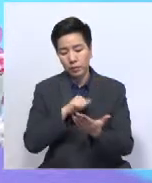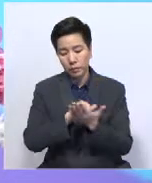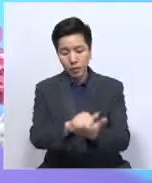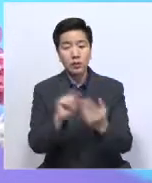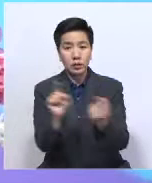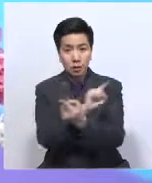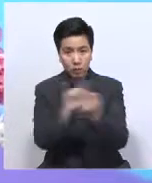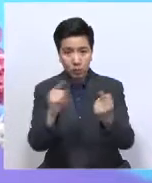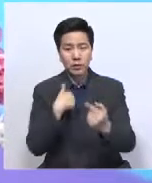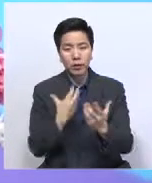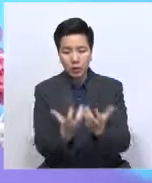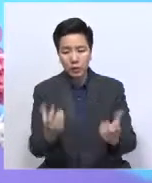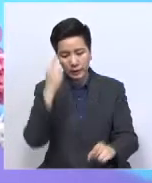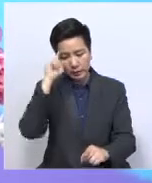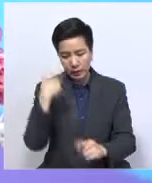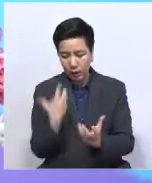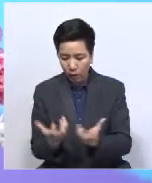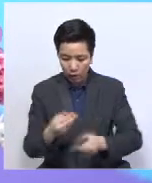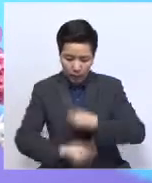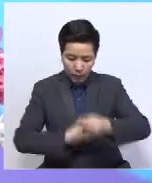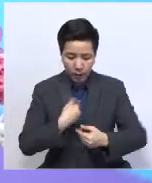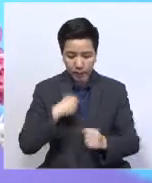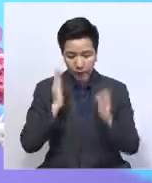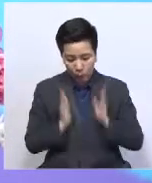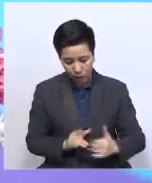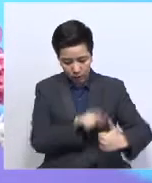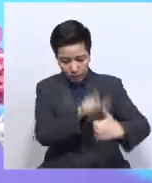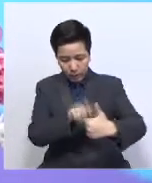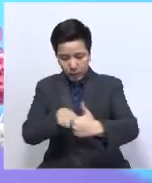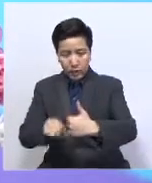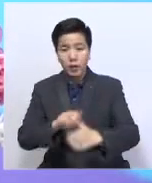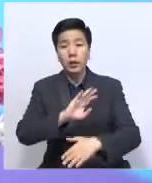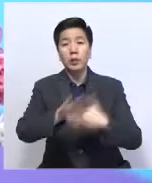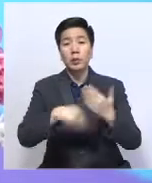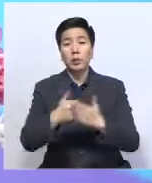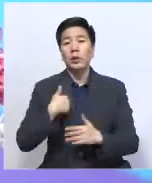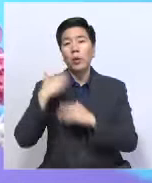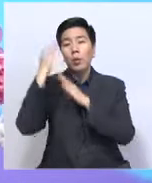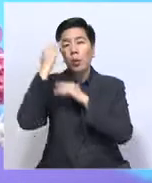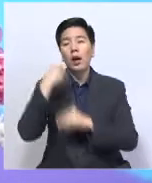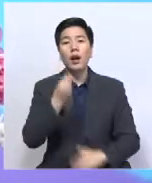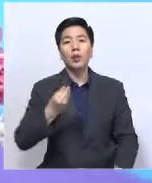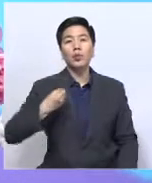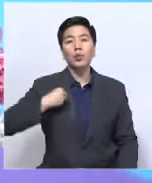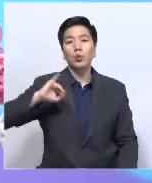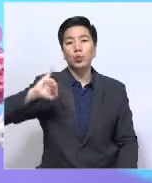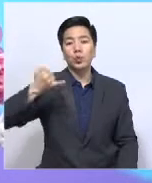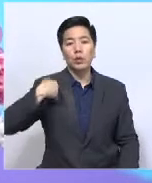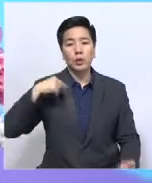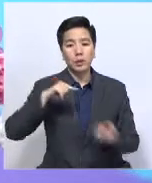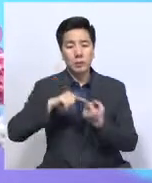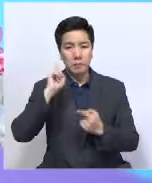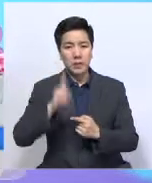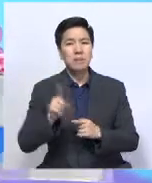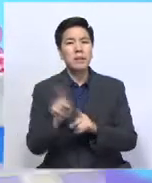มนวัตกรรมผลิตสินค้ากระบวนการผลิตทรัพยากรมนุษย์นะสิ่งเหล่านี้ผมก็คาดหวังนะให้จุฬานั้นเป็นมีบทบาทนำนะ